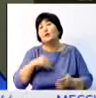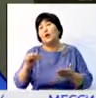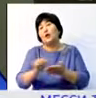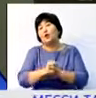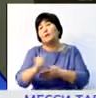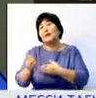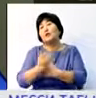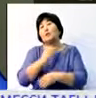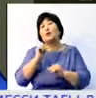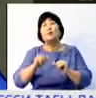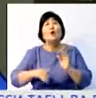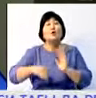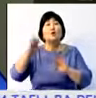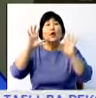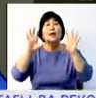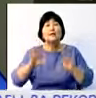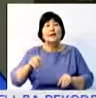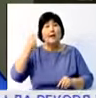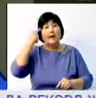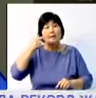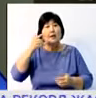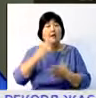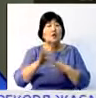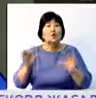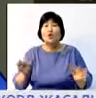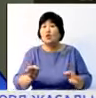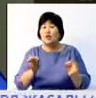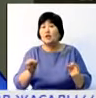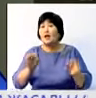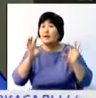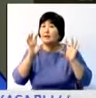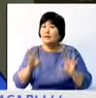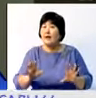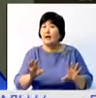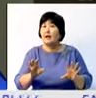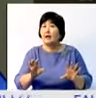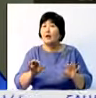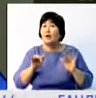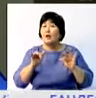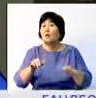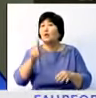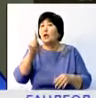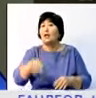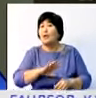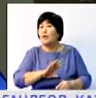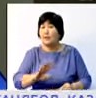жіберуге болады. Жоғары заң білімі бар азамат ешқандай жағы заң өтілі талап етілмейді.